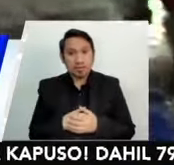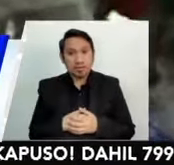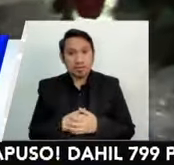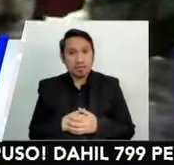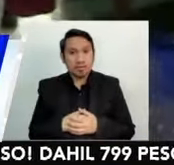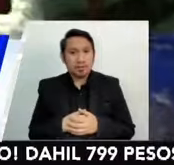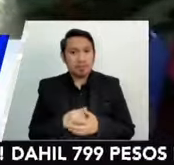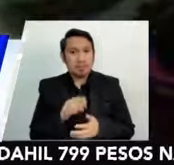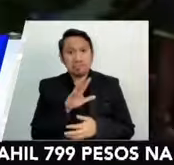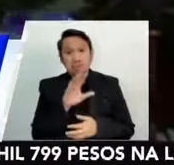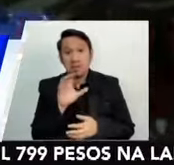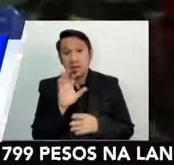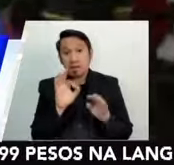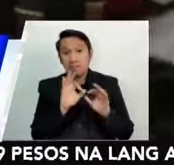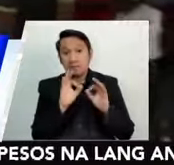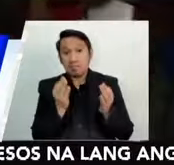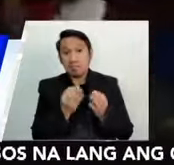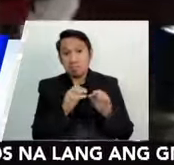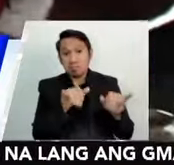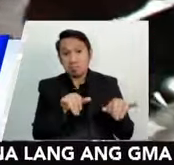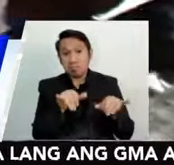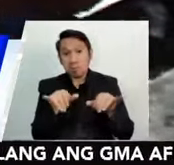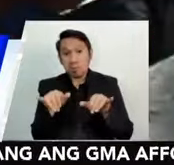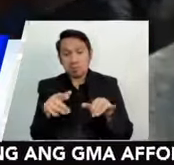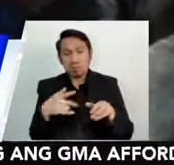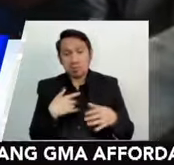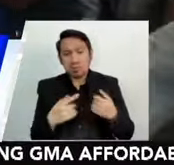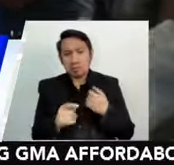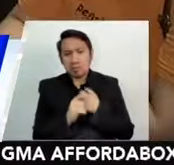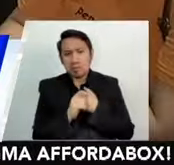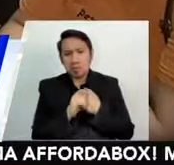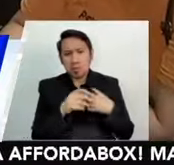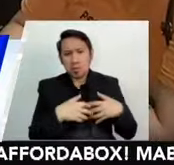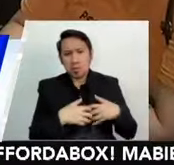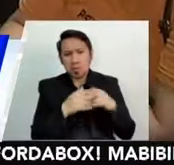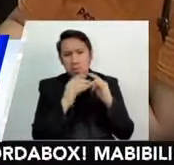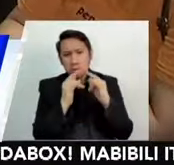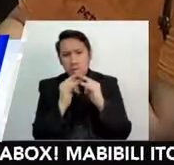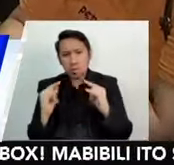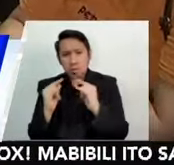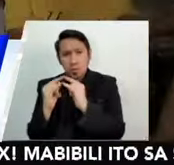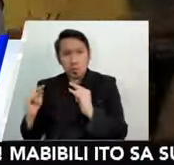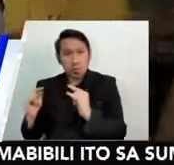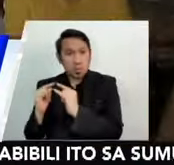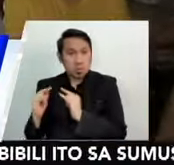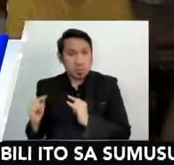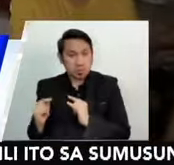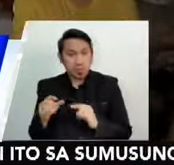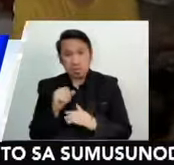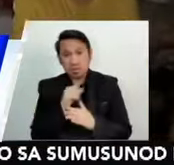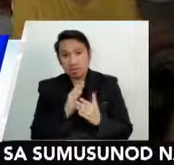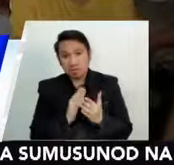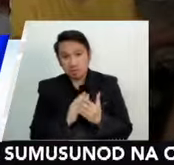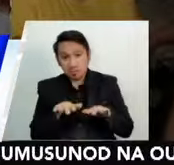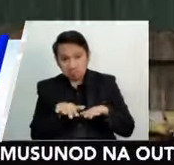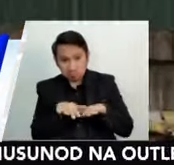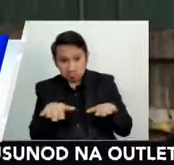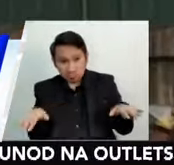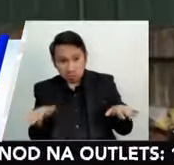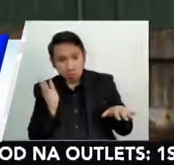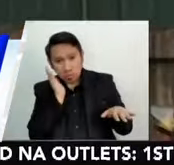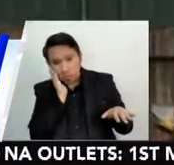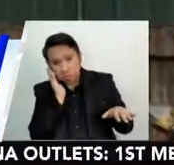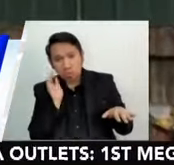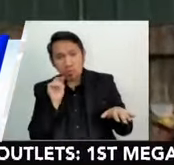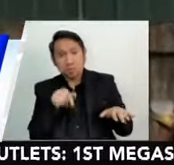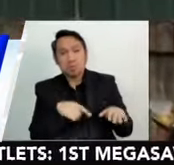yan. Pansamantalang nagtayo ng mga tent doon ang mga residente. Ang ilan naman sa lapag na lang natulog. Nagsimula ang sunog bago mag alas